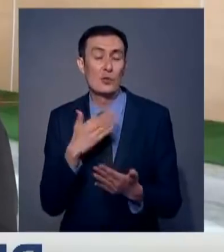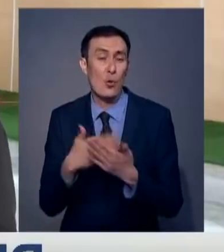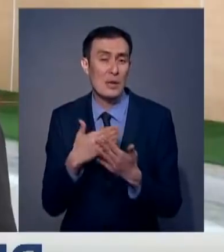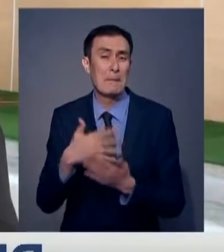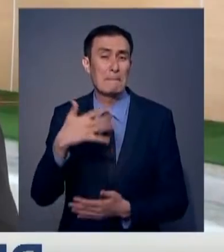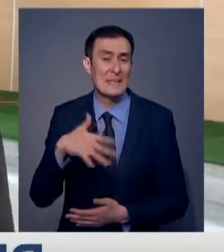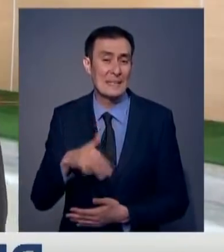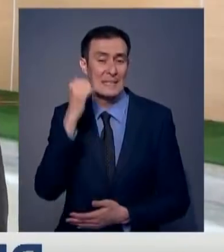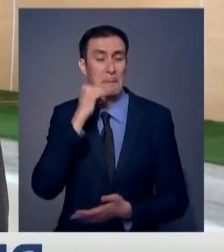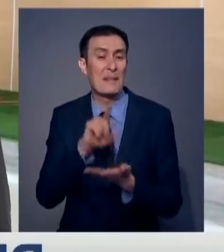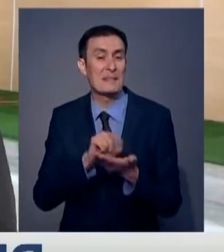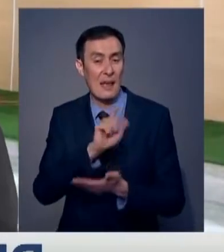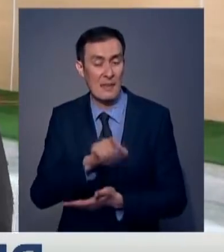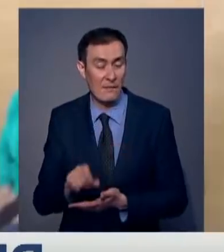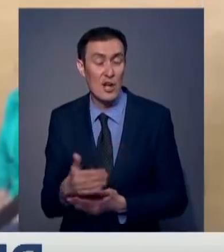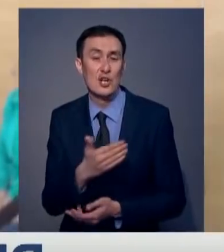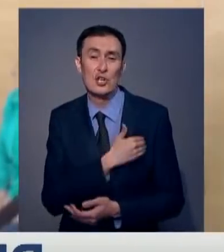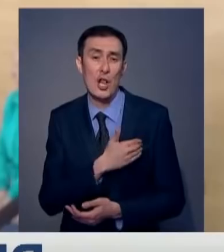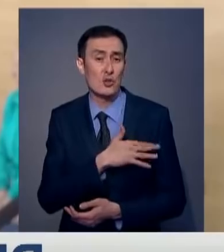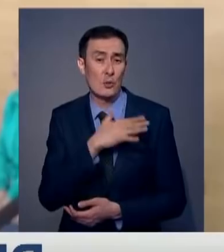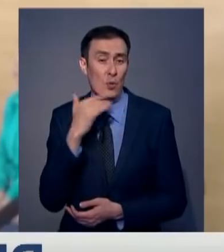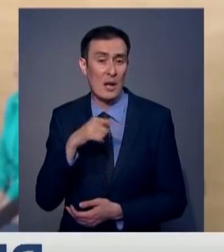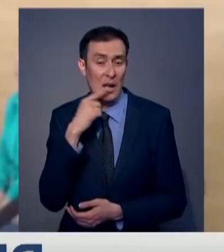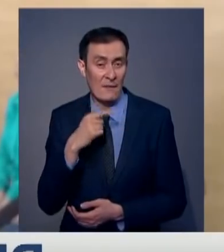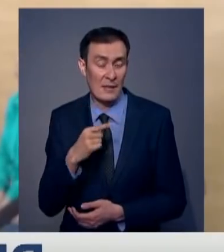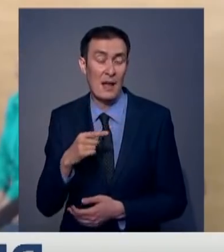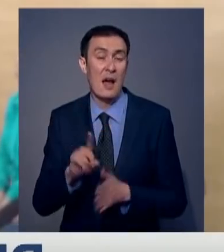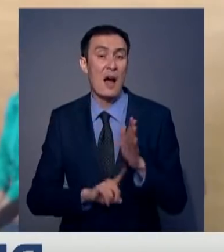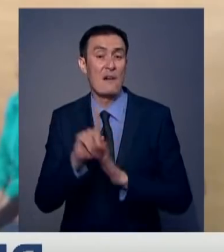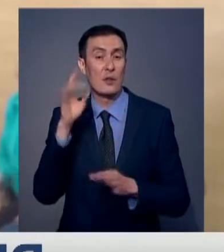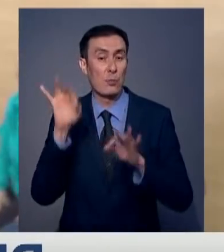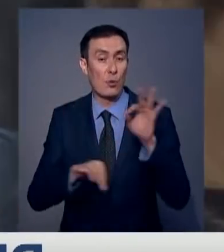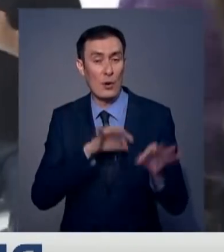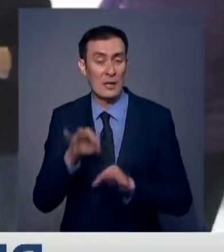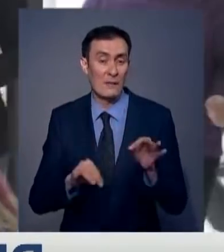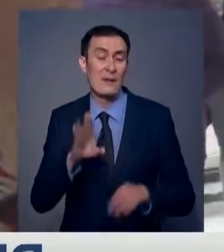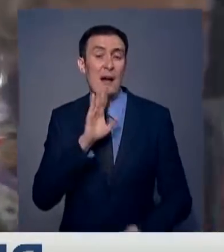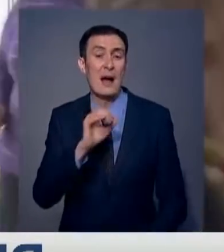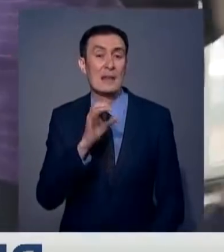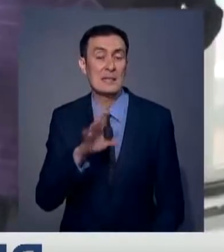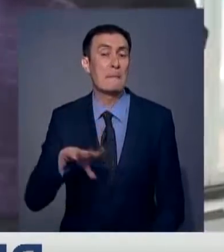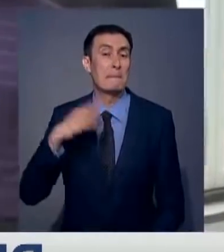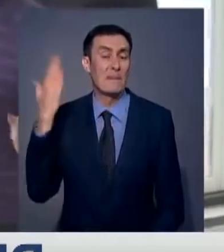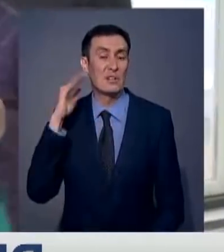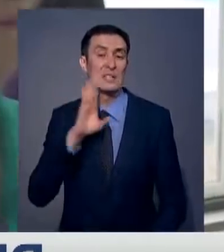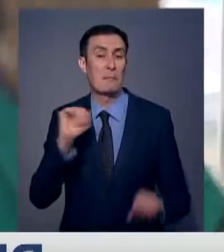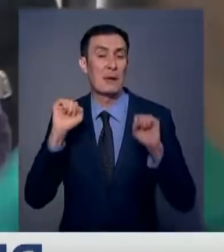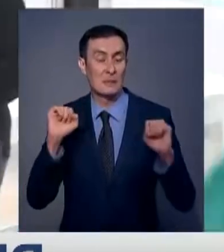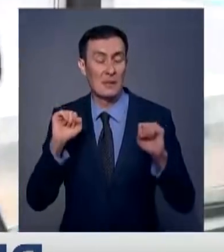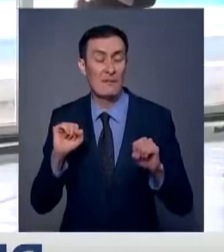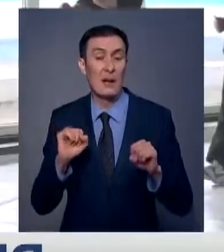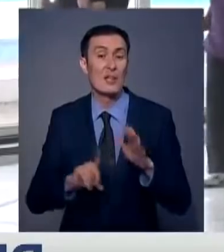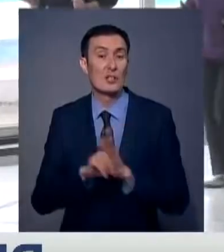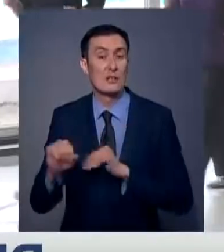около 50 пенсионеров. Желающих много, отмечает автор проекта. Асия Идрис – в прошлом спортсменка. Как-то раз, выйдя